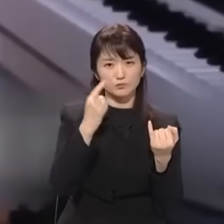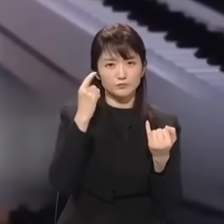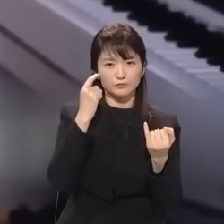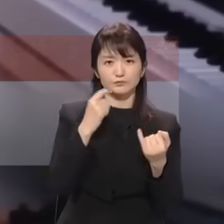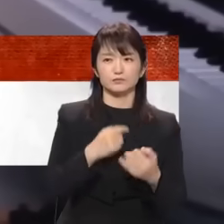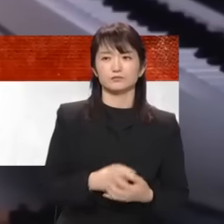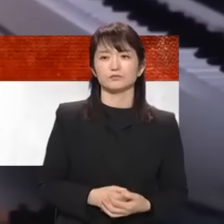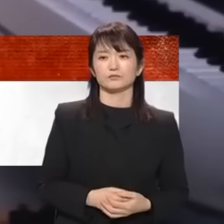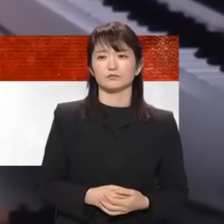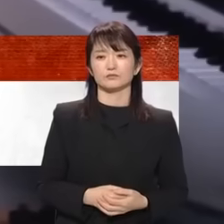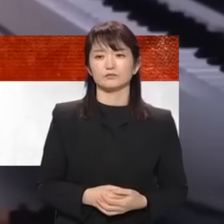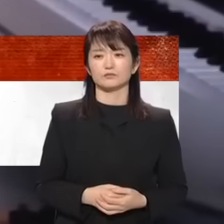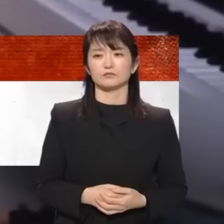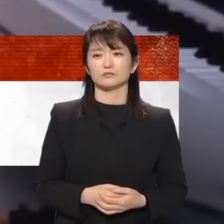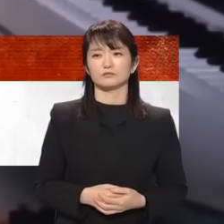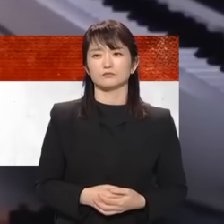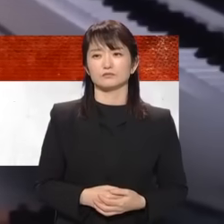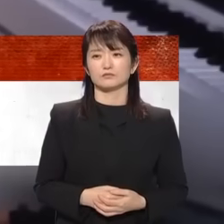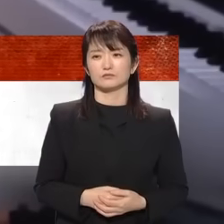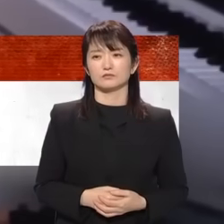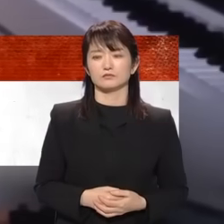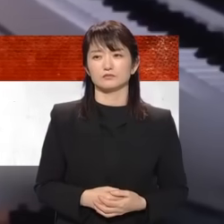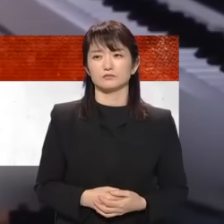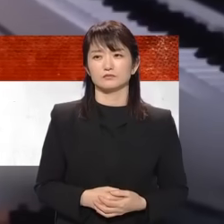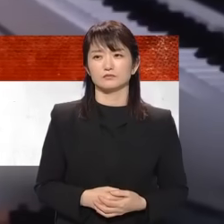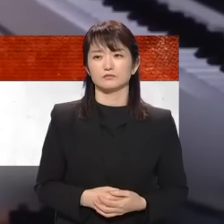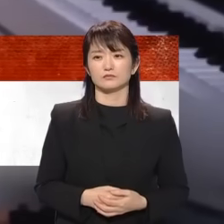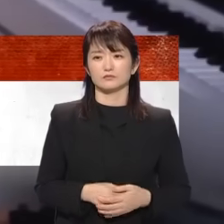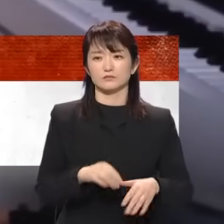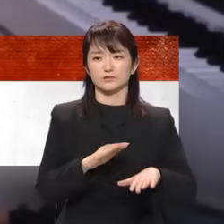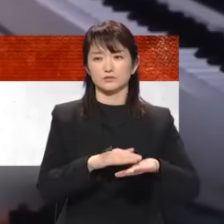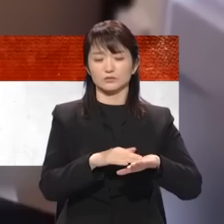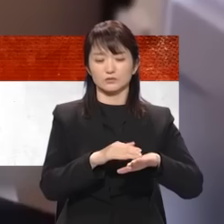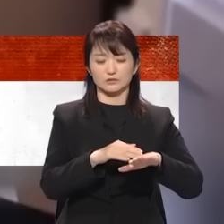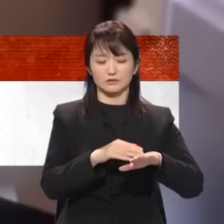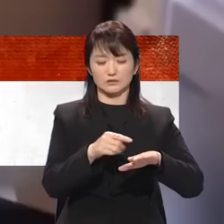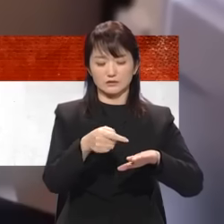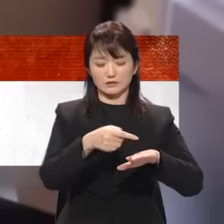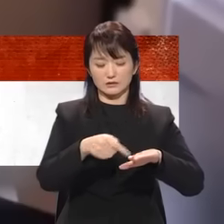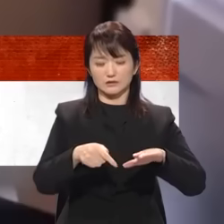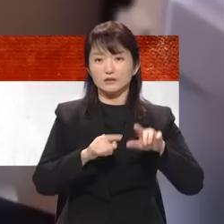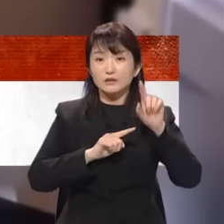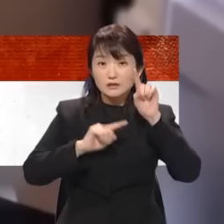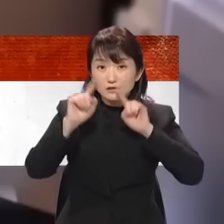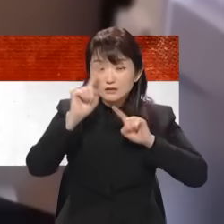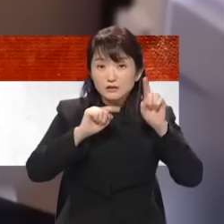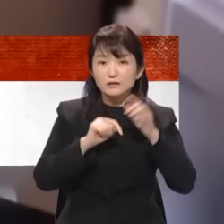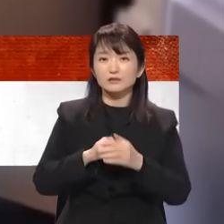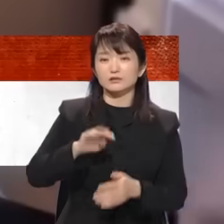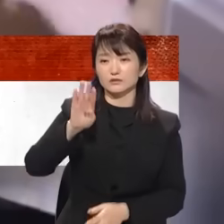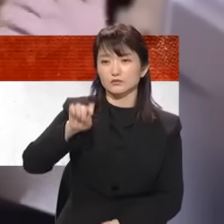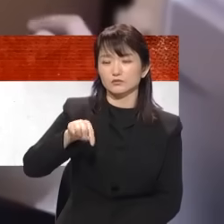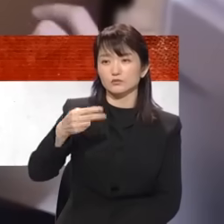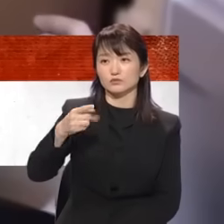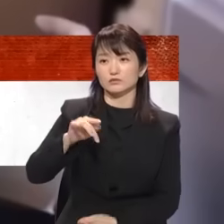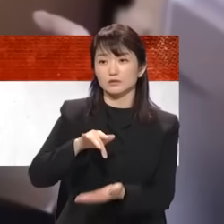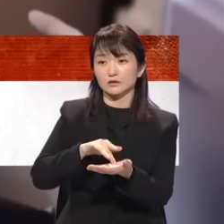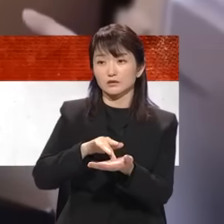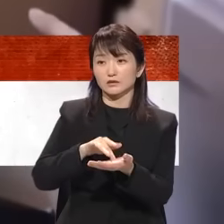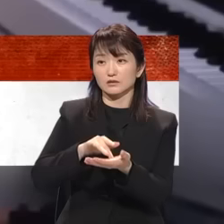들어보시죠 손가락을 다쳤잖아 그때 저한테 메시지가 또 왔어요 붕대 약 같은 거를 앞에